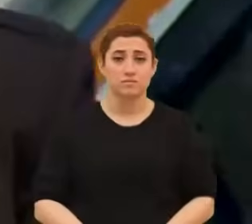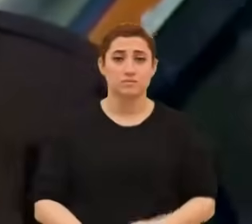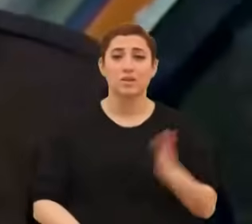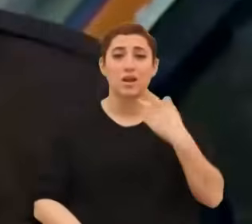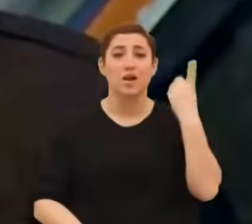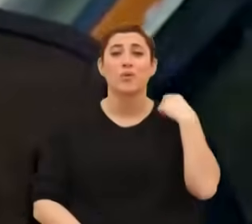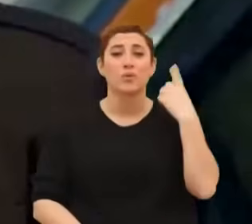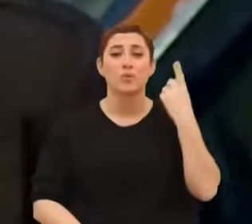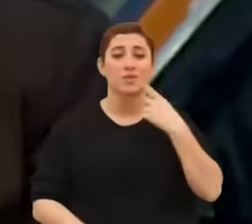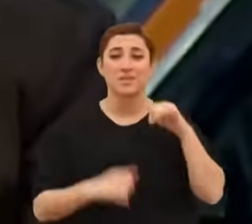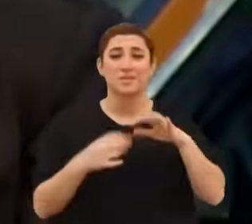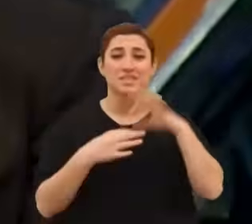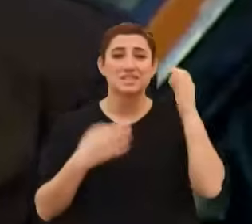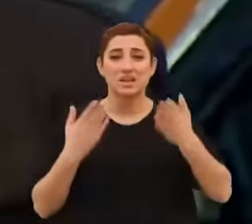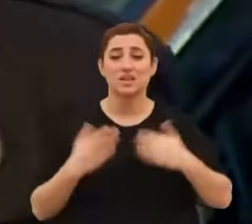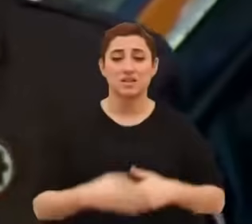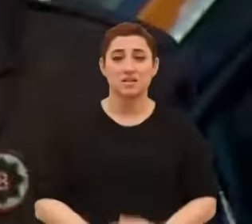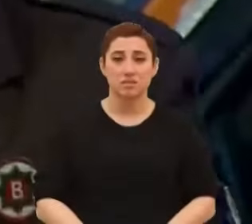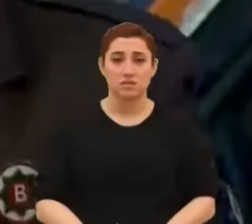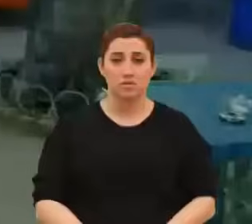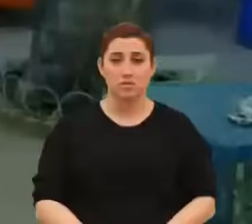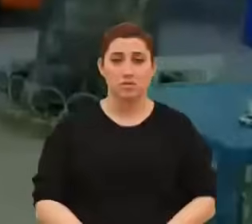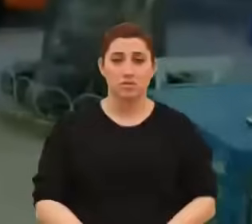Daha güney insanıydı.